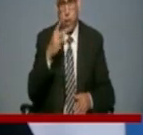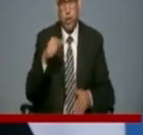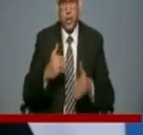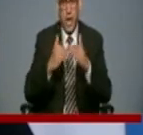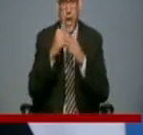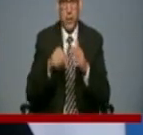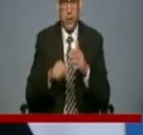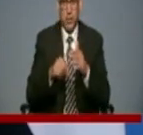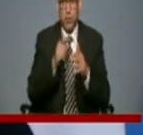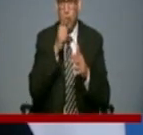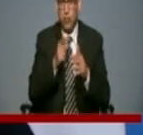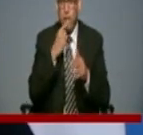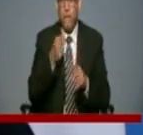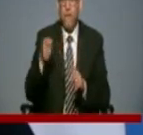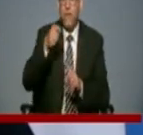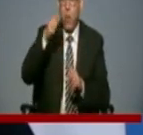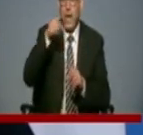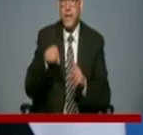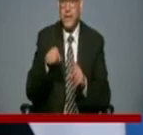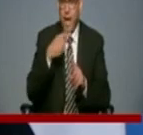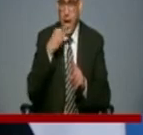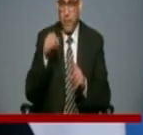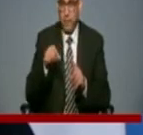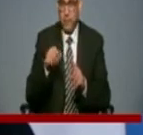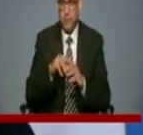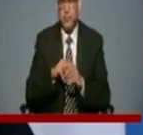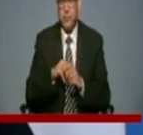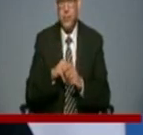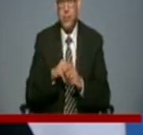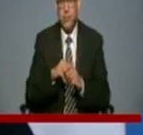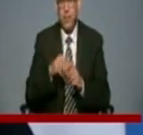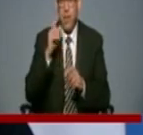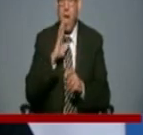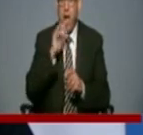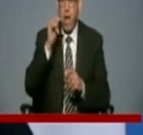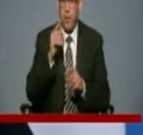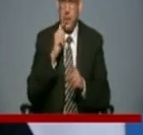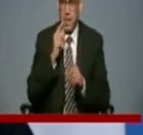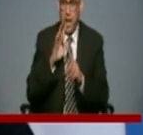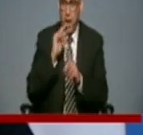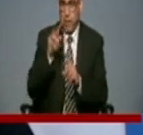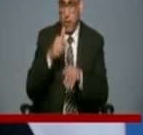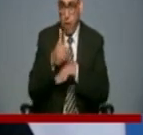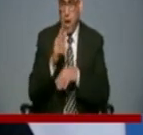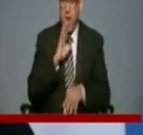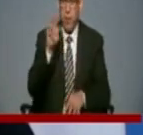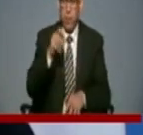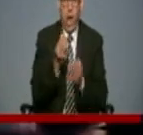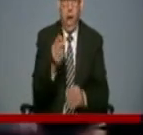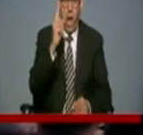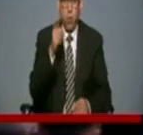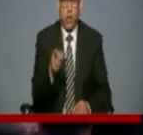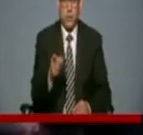طارق. مساء النور يا فندم. مساء النور. وجهة نظر الأحرار الاشتراكيين النهاردة في هذه القرارات وفيما أعلن عنه الرئيس عبد الفتاح